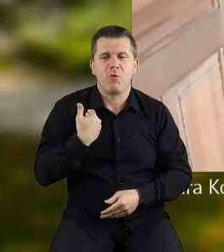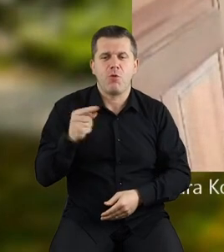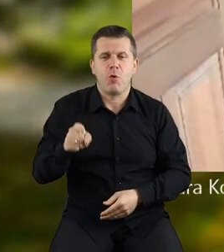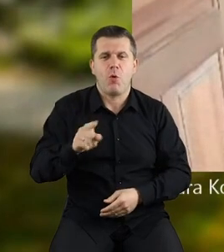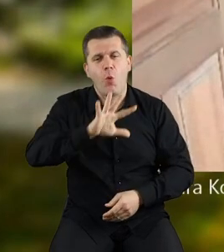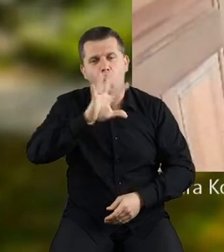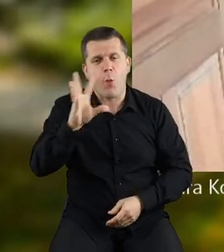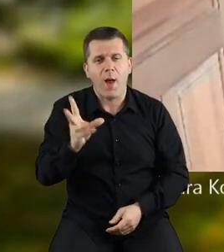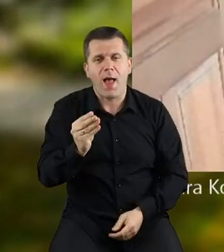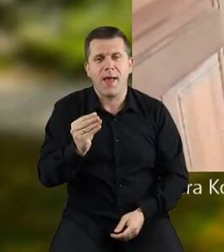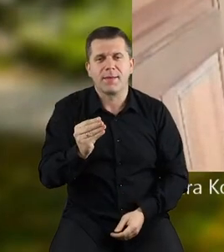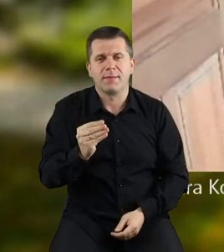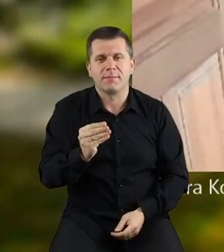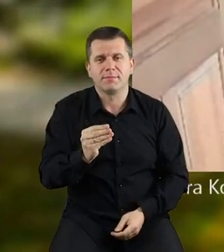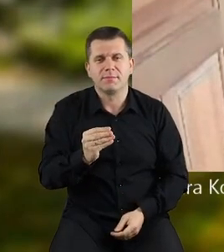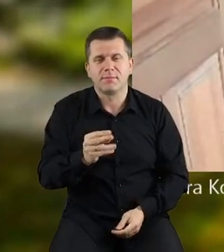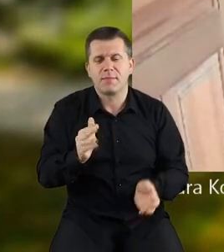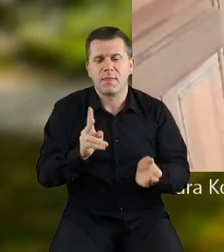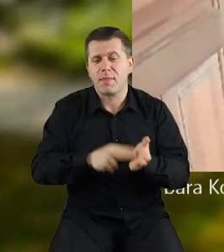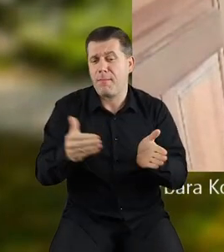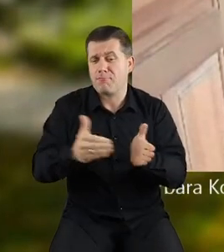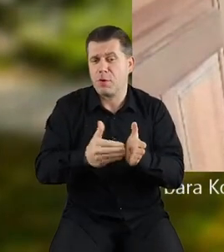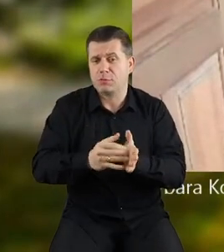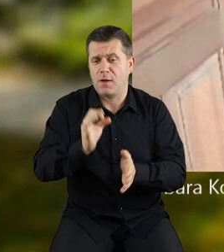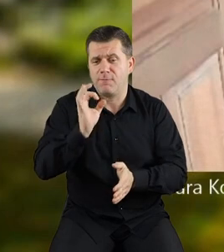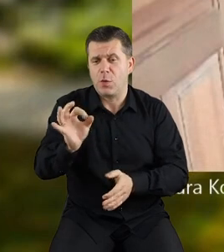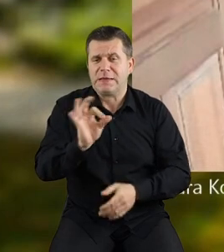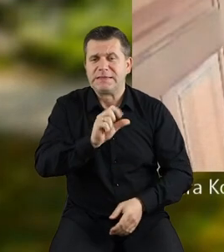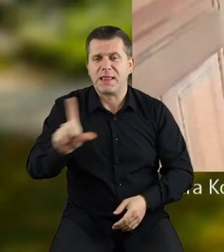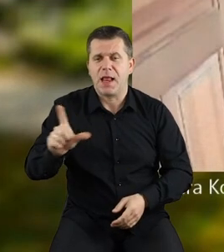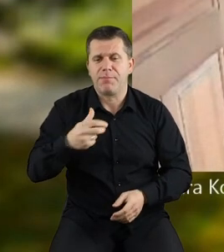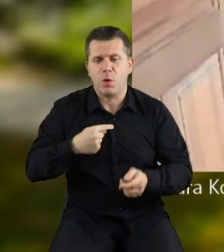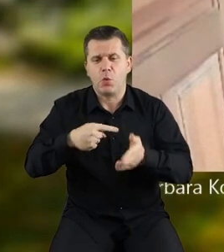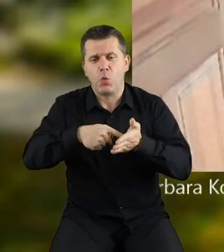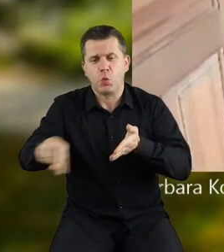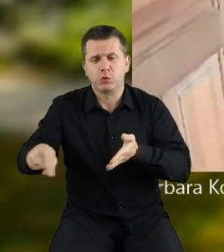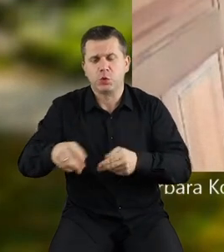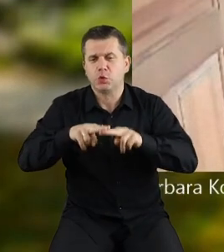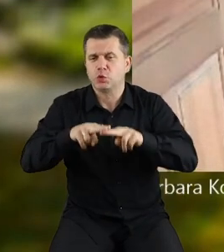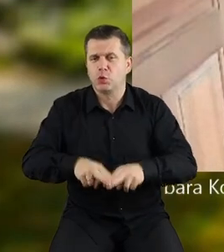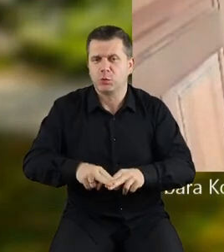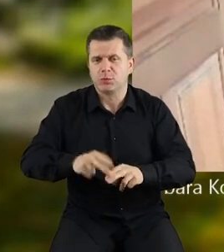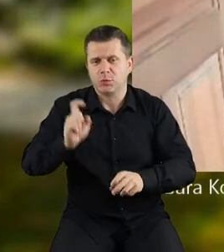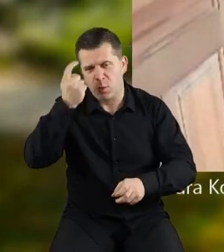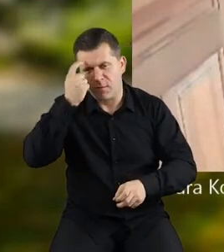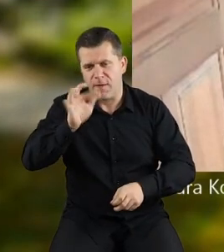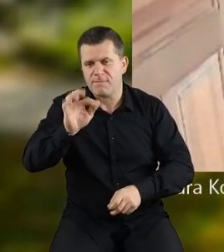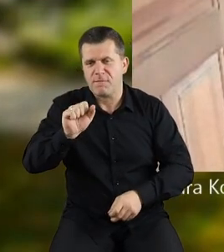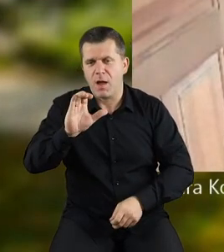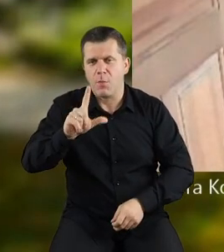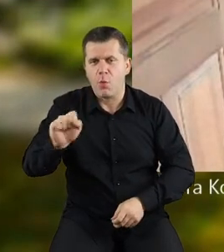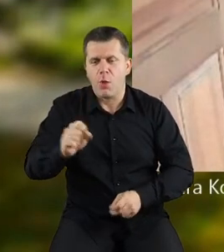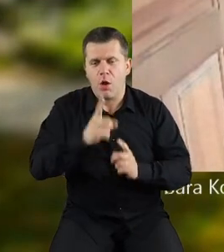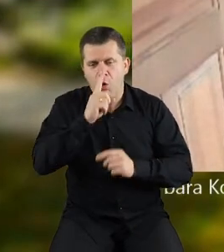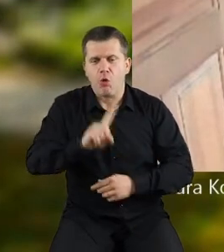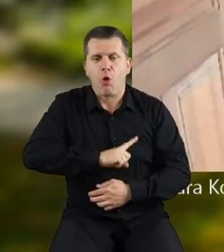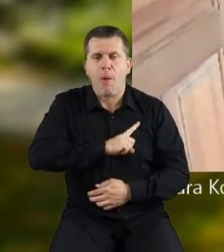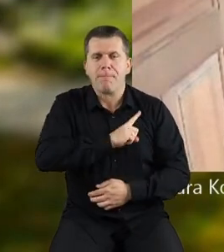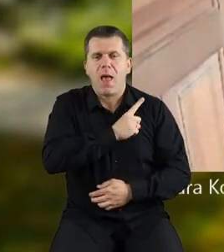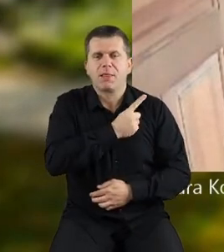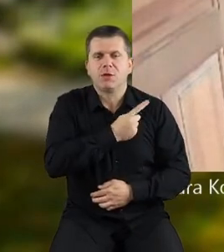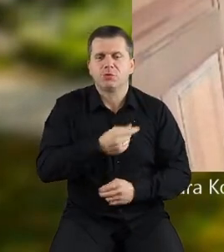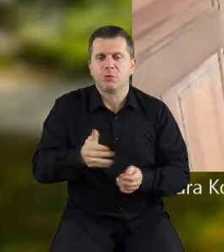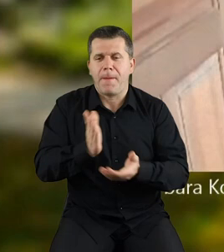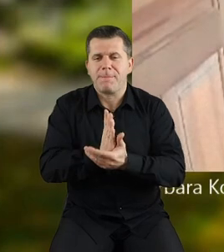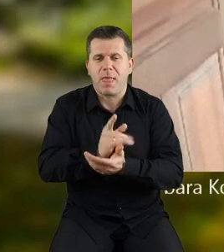było najładniejsze, na potrzeby Twojego stylu usunięto, zostawiając głównie fabułę